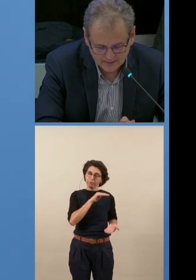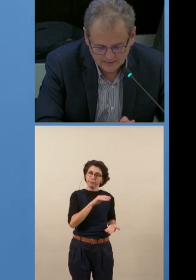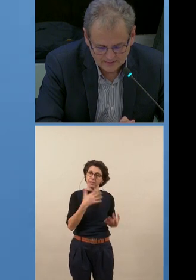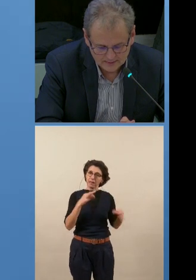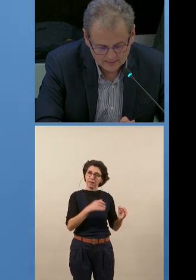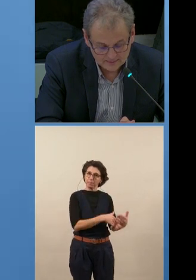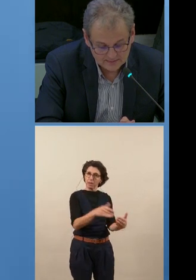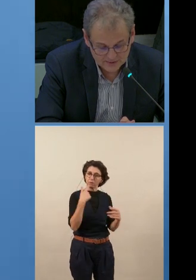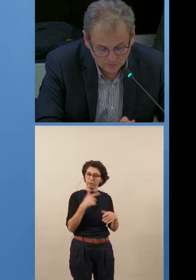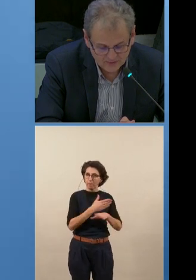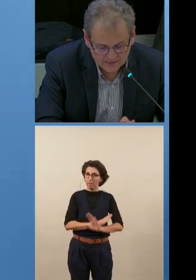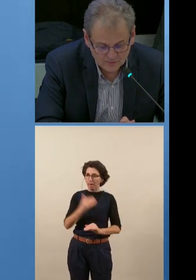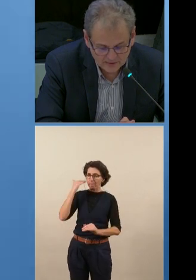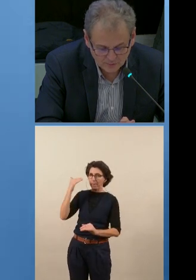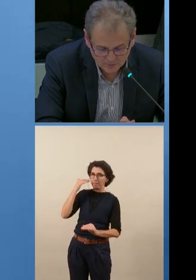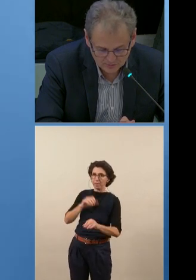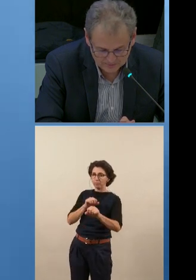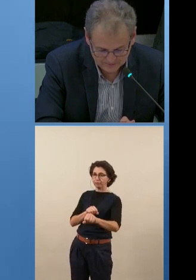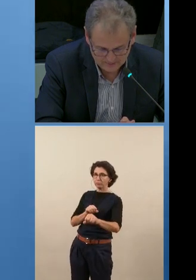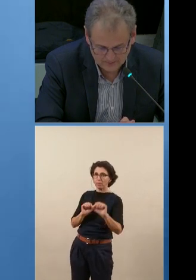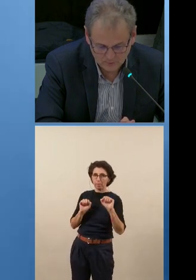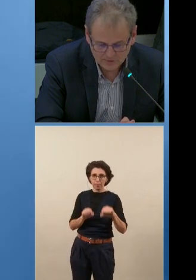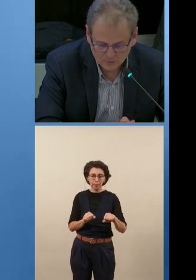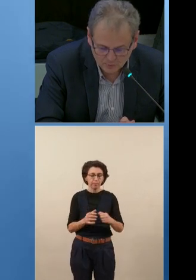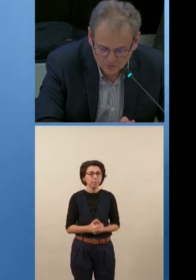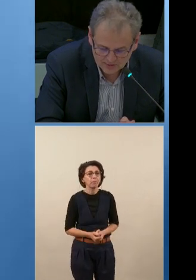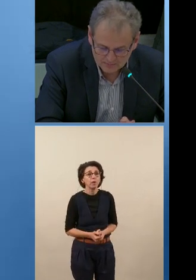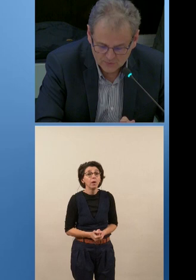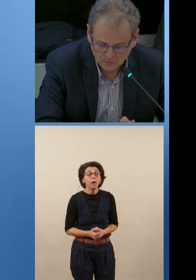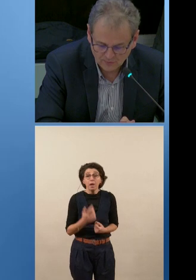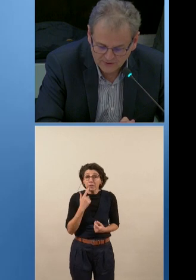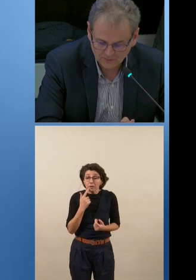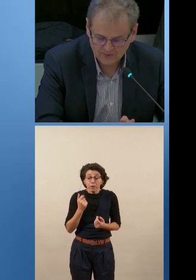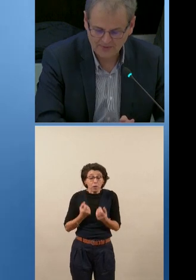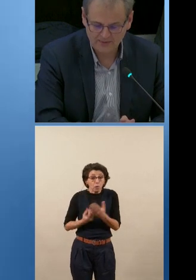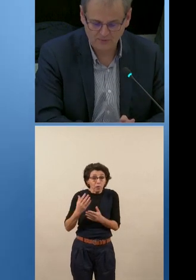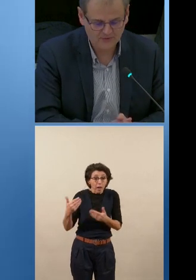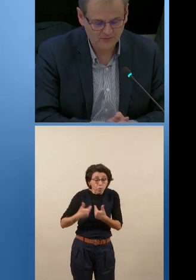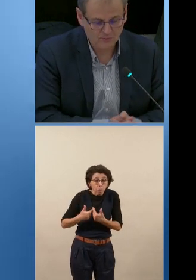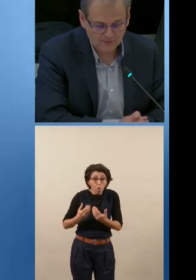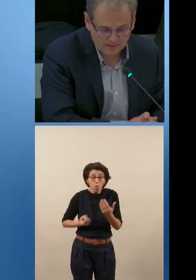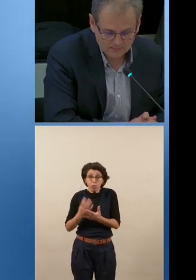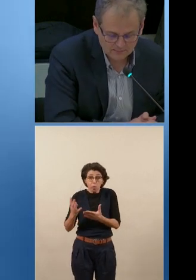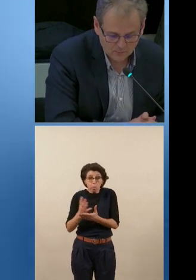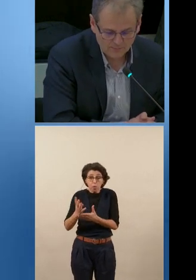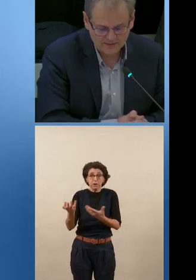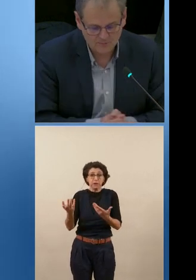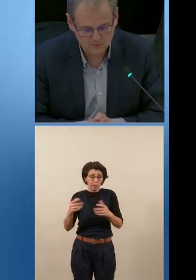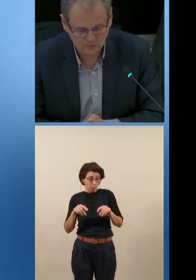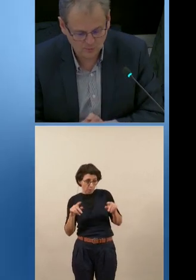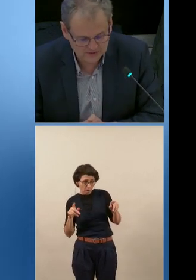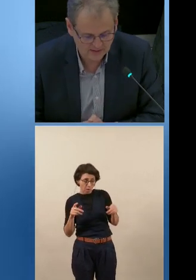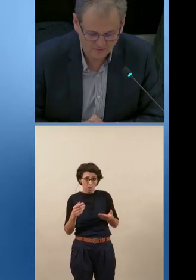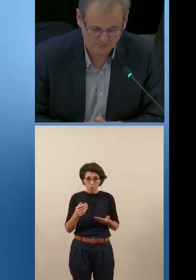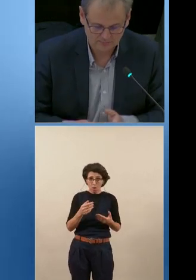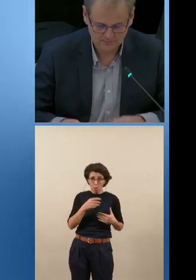futurs ça veut dire aussi que les nouvelles demandes ou les nouveaux projets seront financés par des recettes nouvelles ou par des mesures